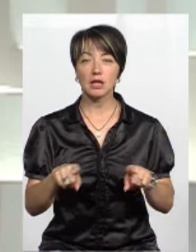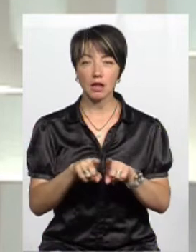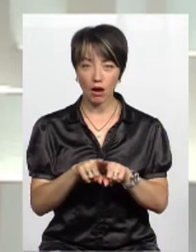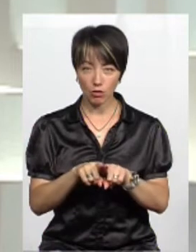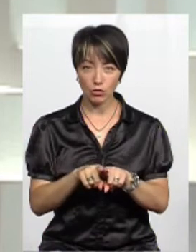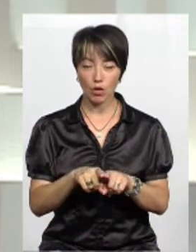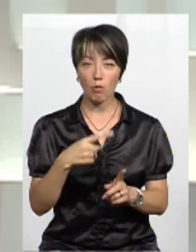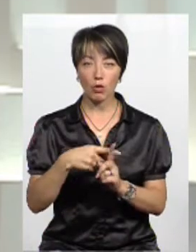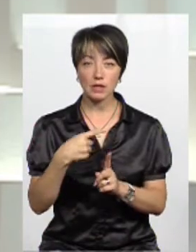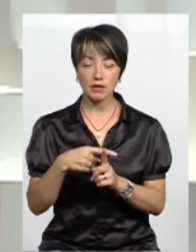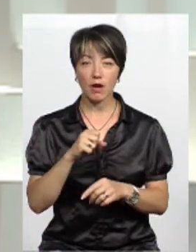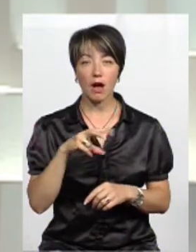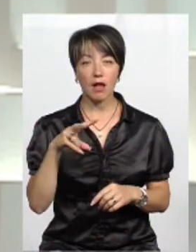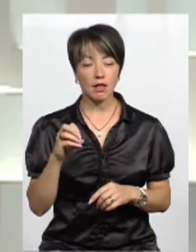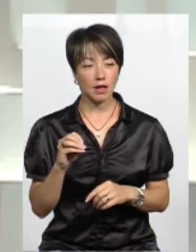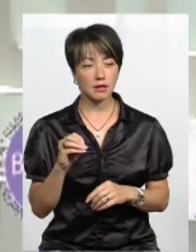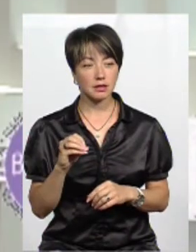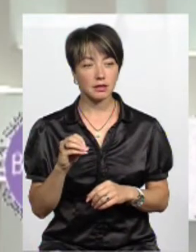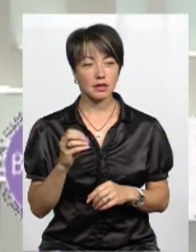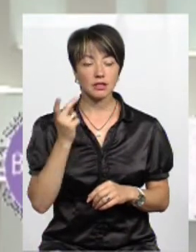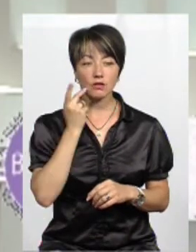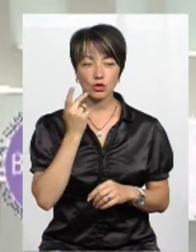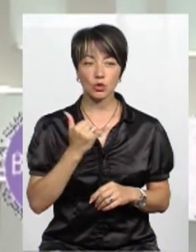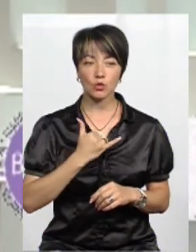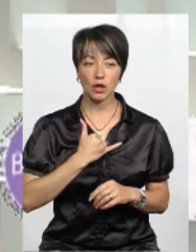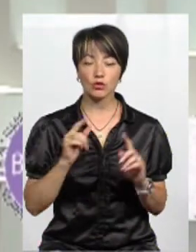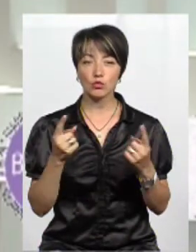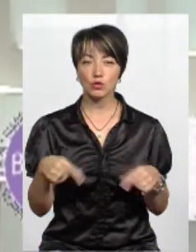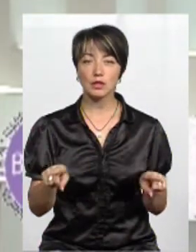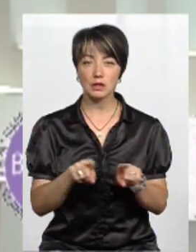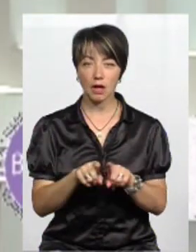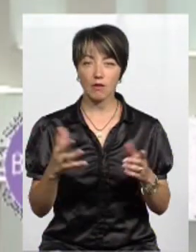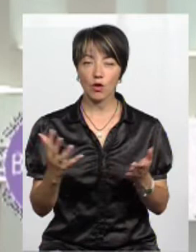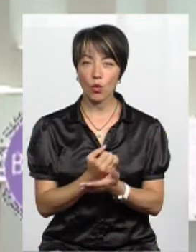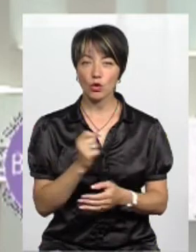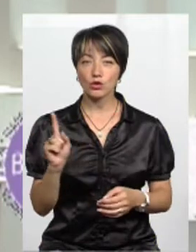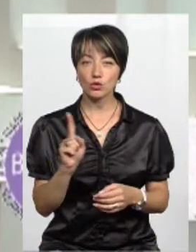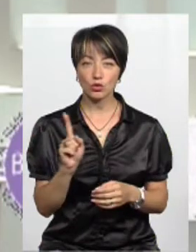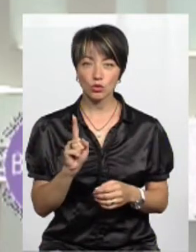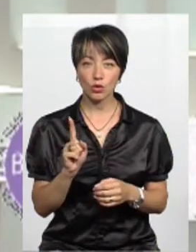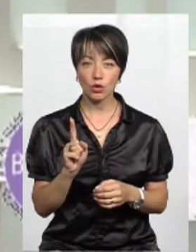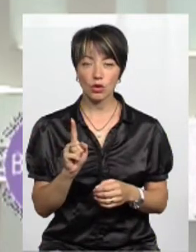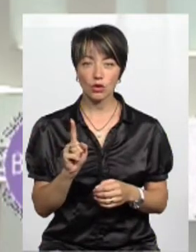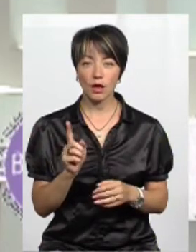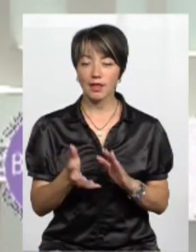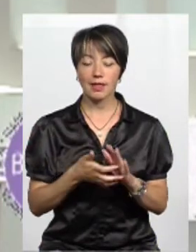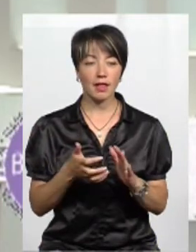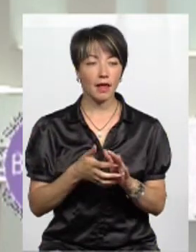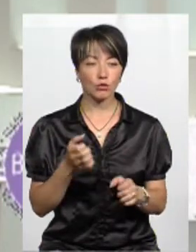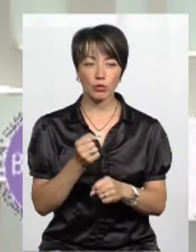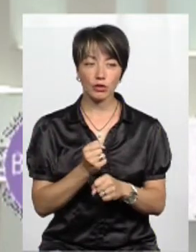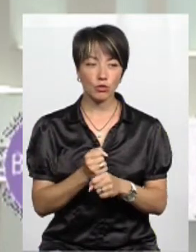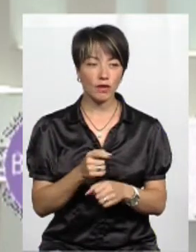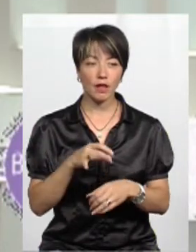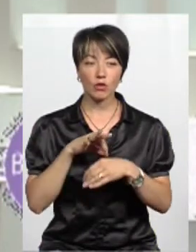також позитив. Але, як завжди, в нас чомусь так виходить, що воно недопрацьовано,